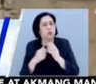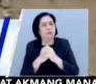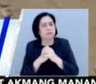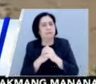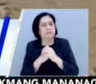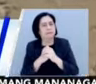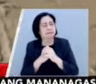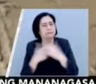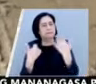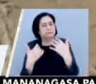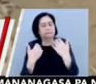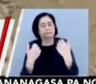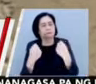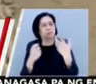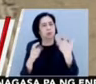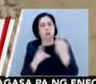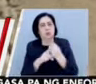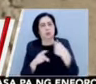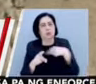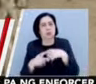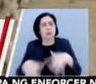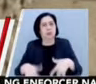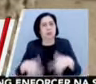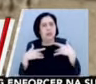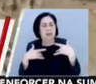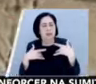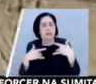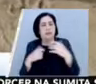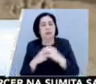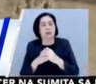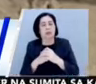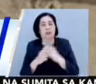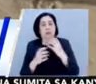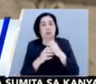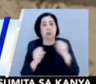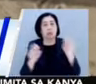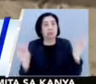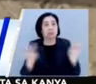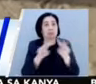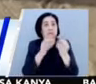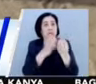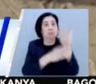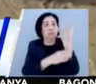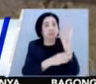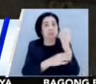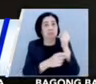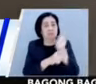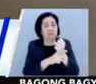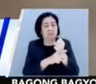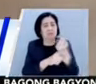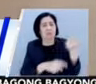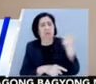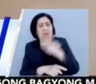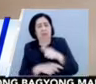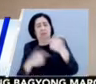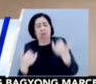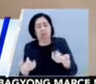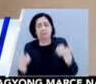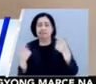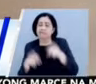po to sa aming buhay nakaligtas po kami sa putok ng bulkan e Ito naman po ang nangyari sa